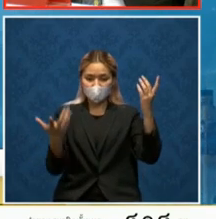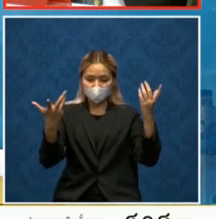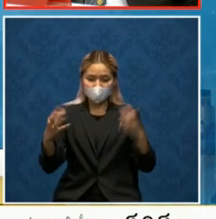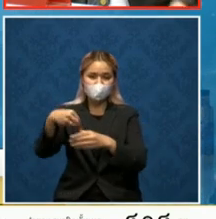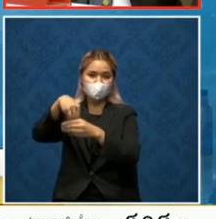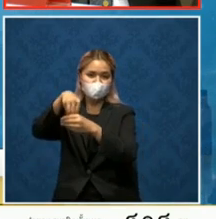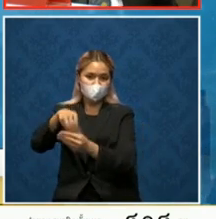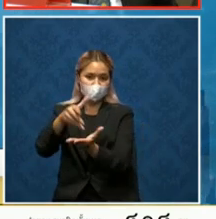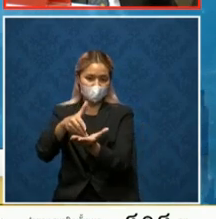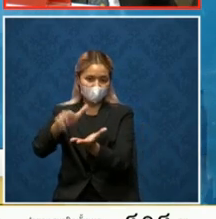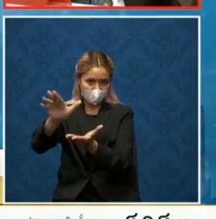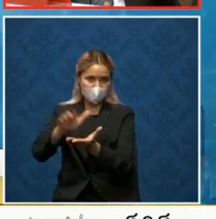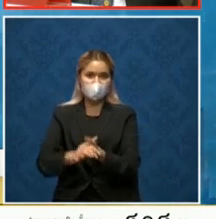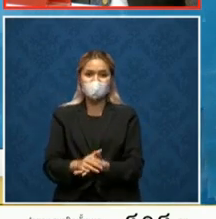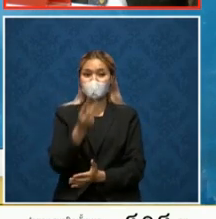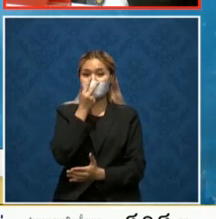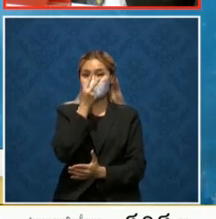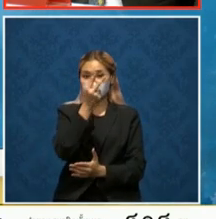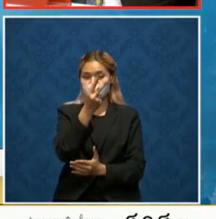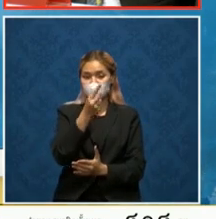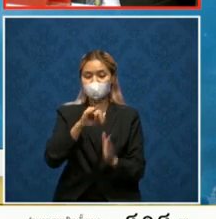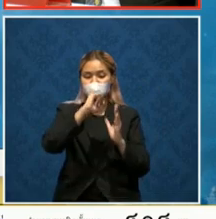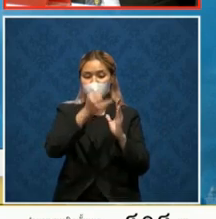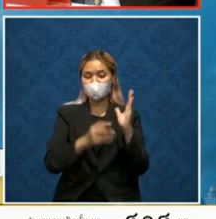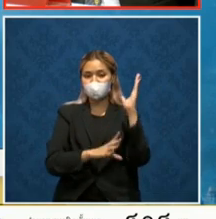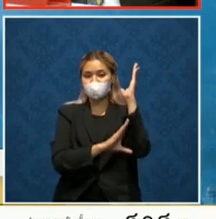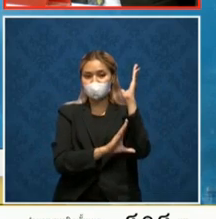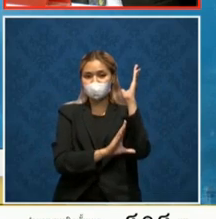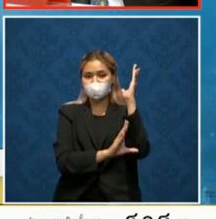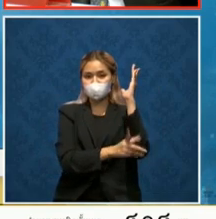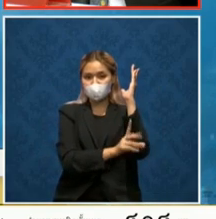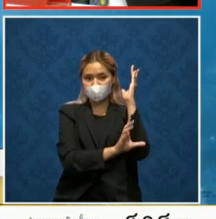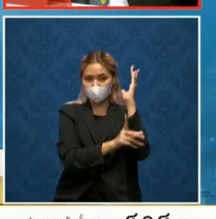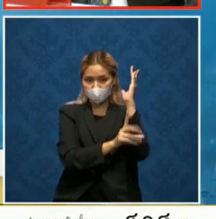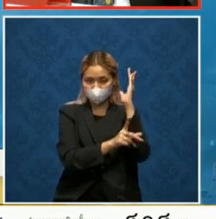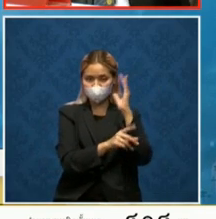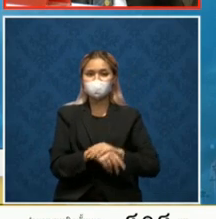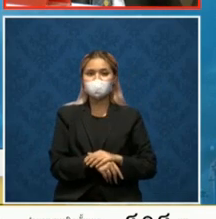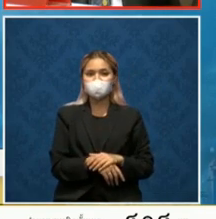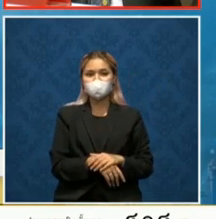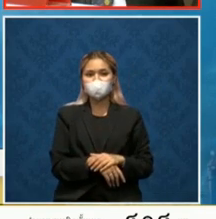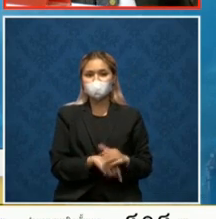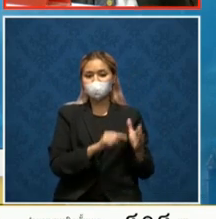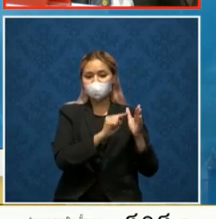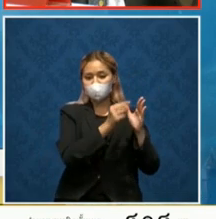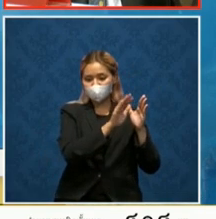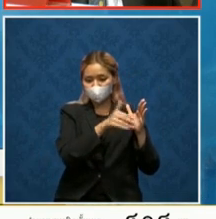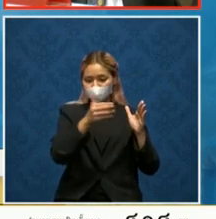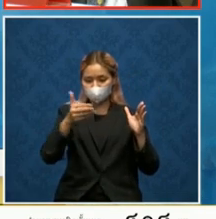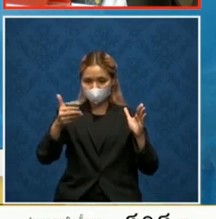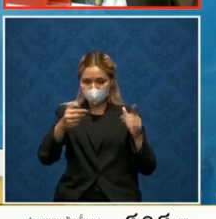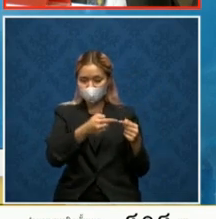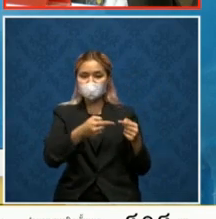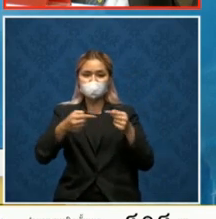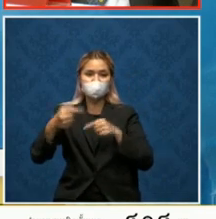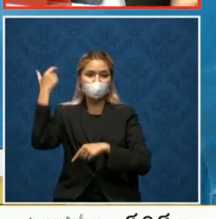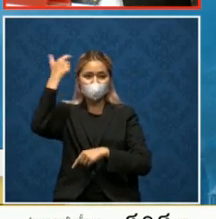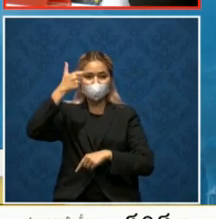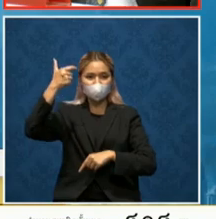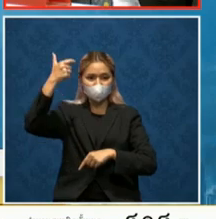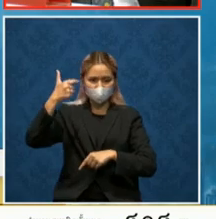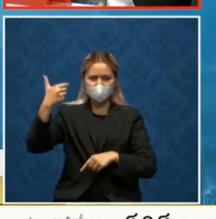ลองไปดูที่ชุมพรสิครับตั้งแต่ท่าแซะจนถึงปลายชายแดนพม่าพี่น้องคนไทยต้อง